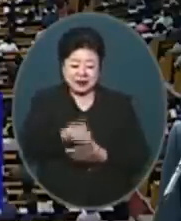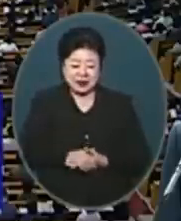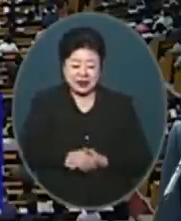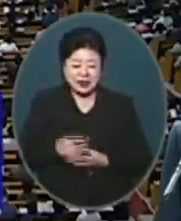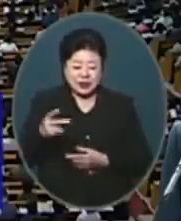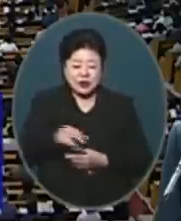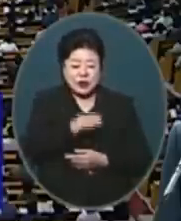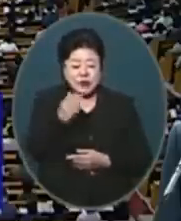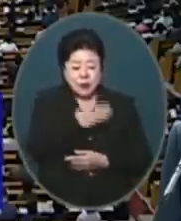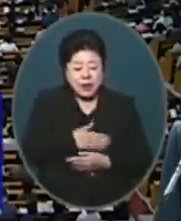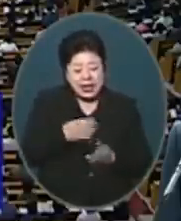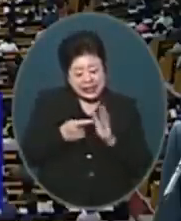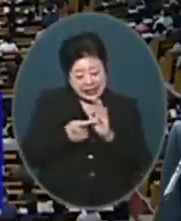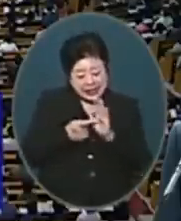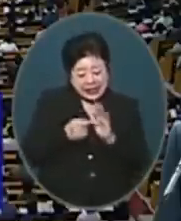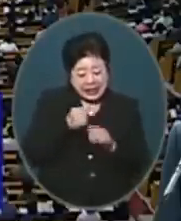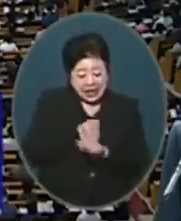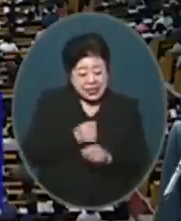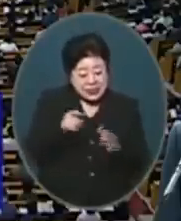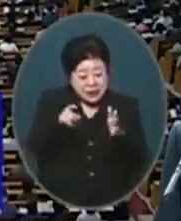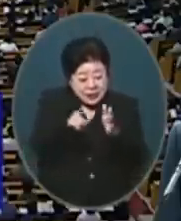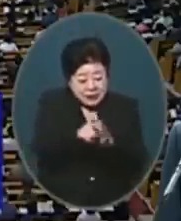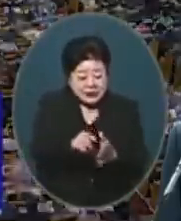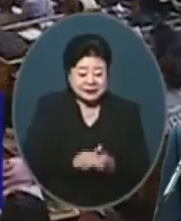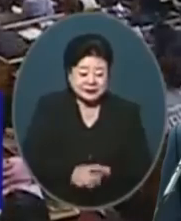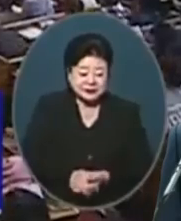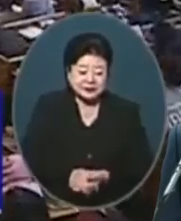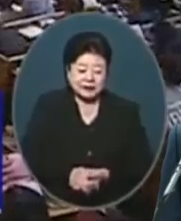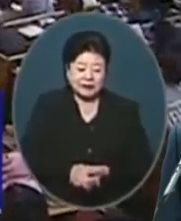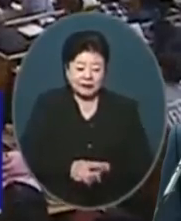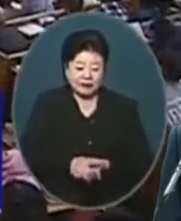예수의 생명이 또한 우리 몸에 나타나게 하려 합니다.